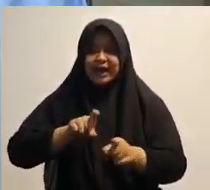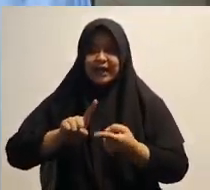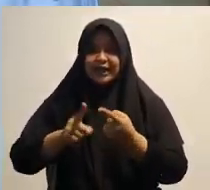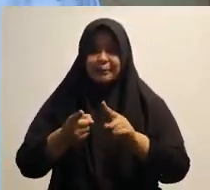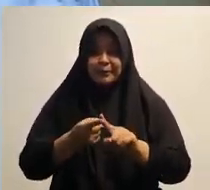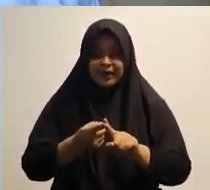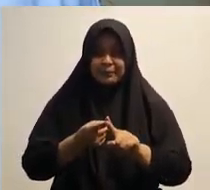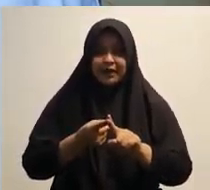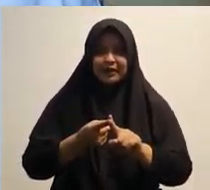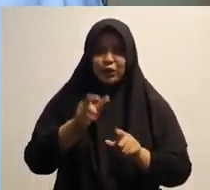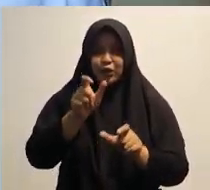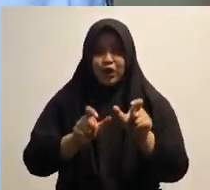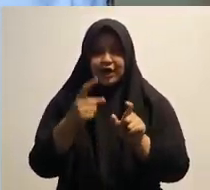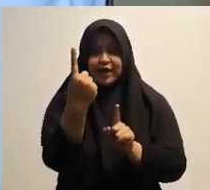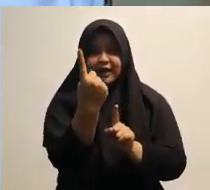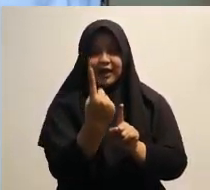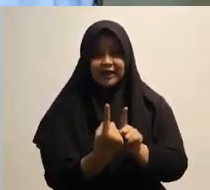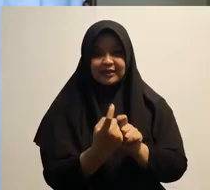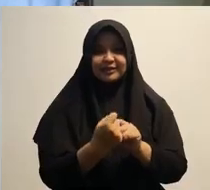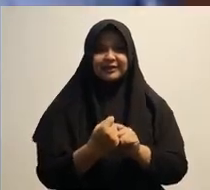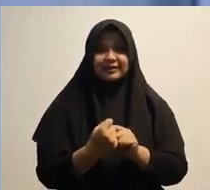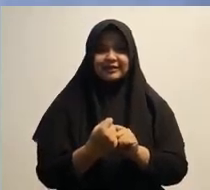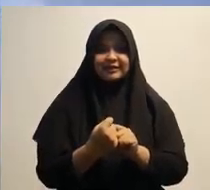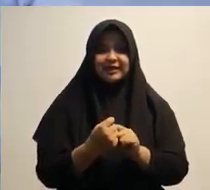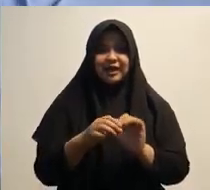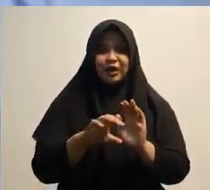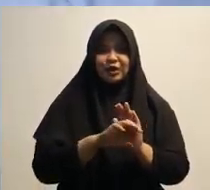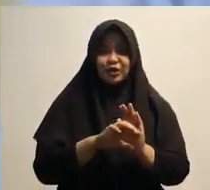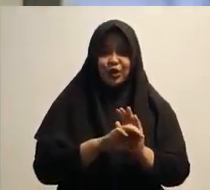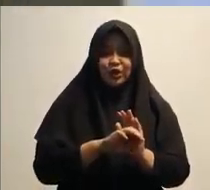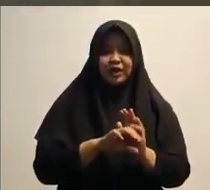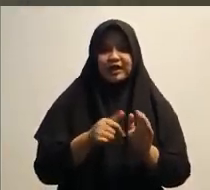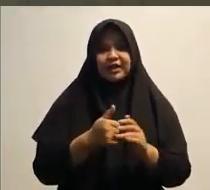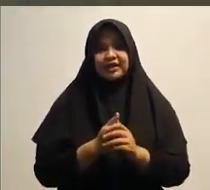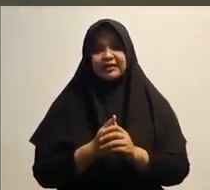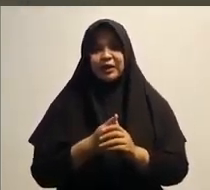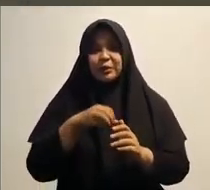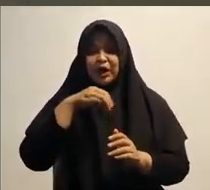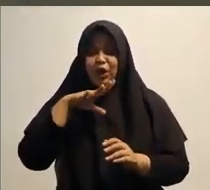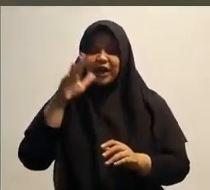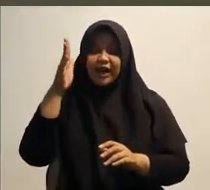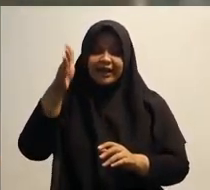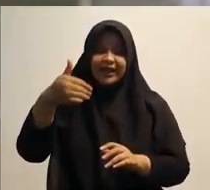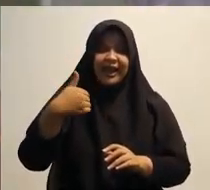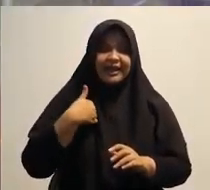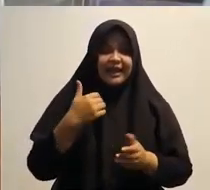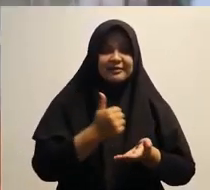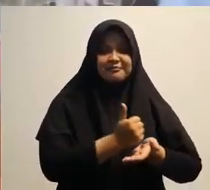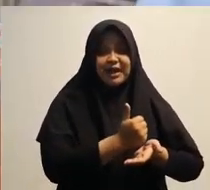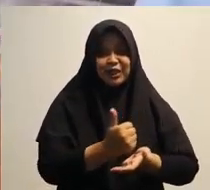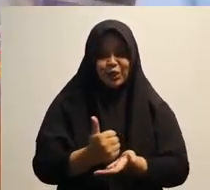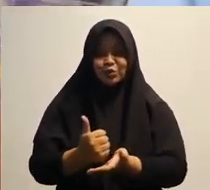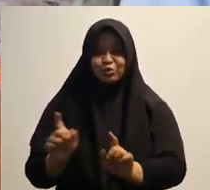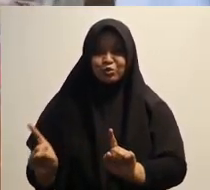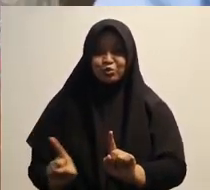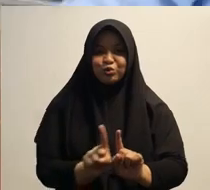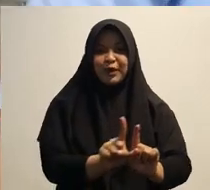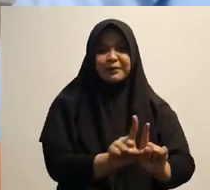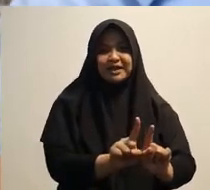teman-teman pelanggan yang misalnya kurang bisa mendengar, itu juga nanti akan dibantu